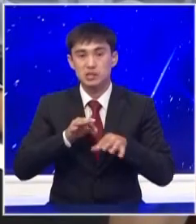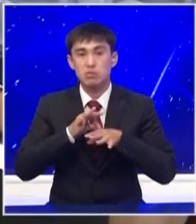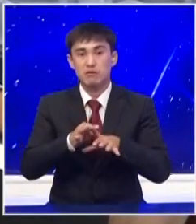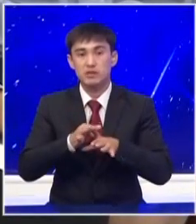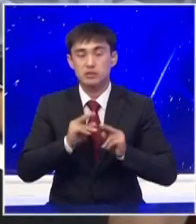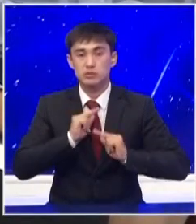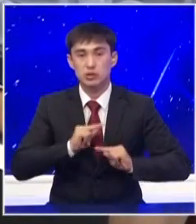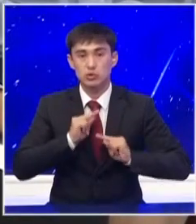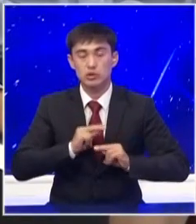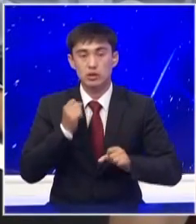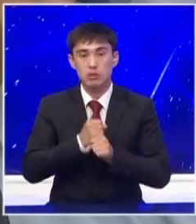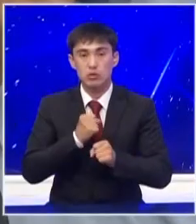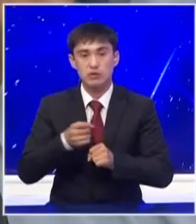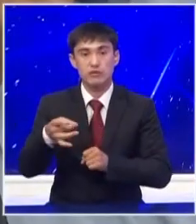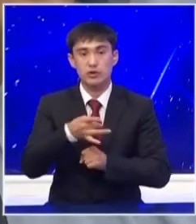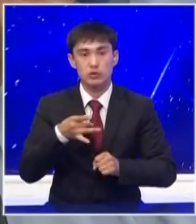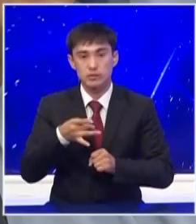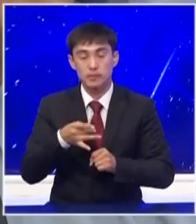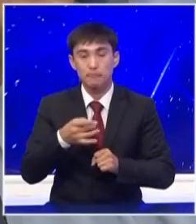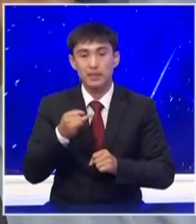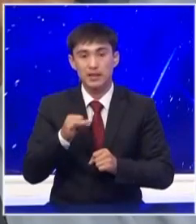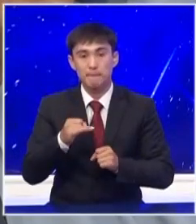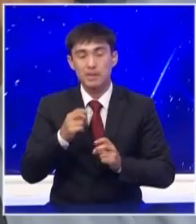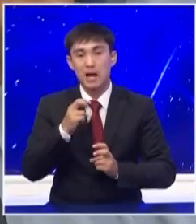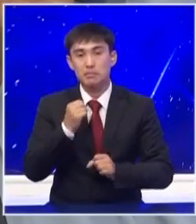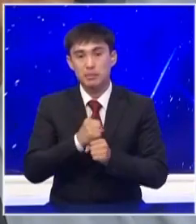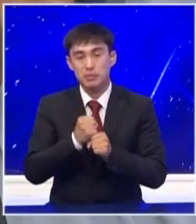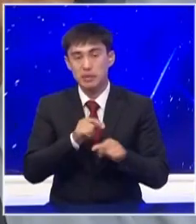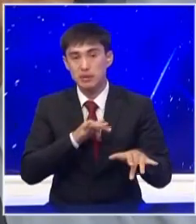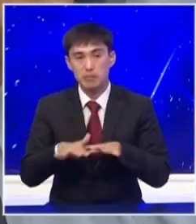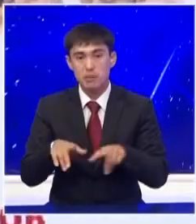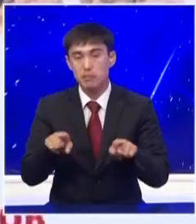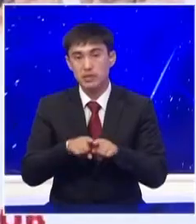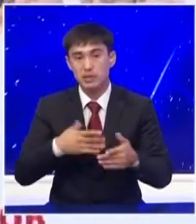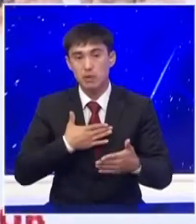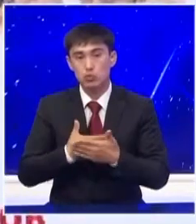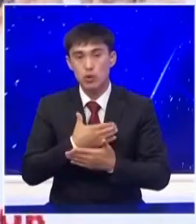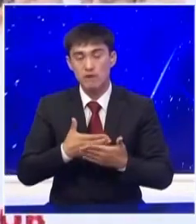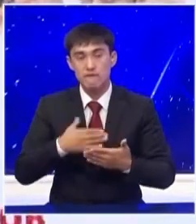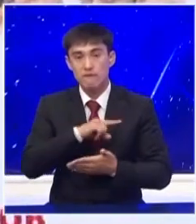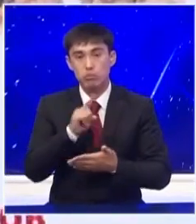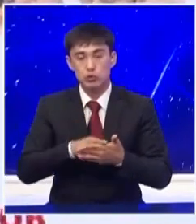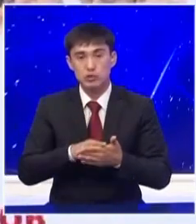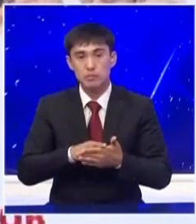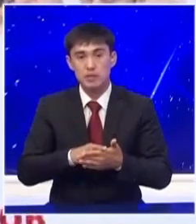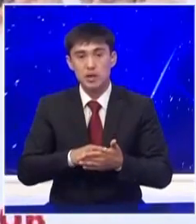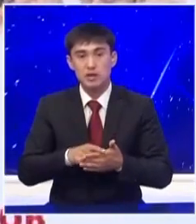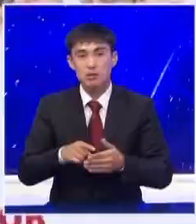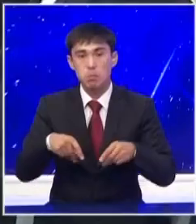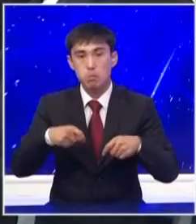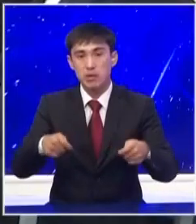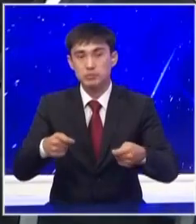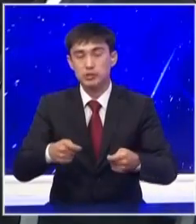проводимой сотрудниками работе в регионе, в том числе о предпринимаемых мерах по таким актуальным вопросам, как возврат пастбищных